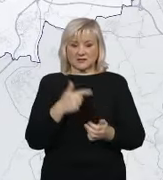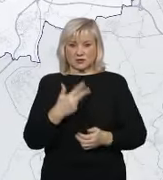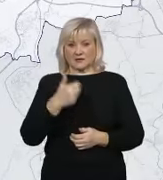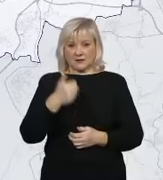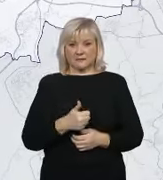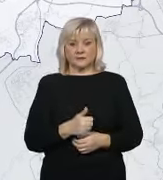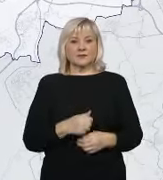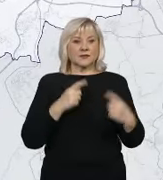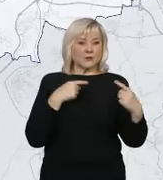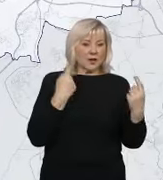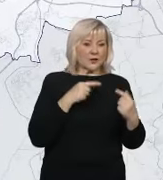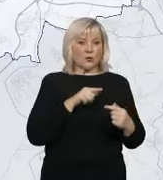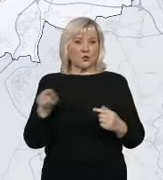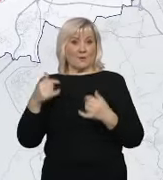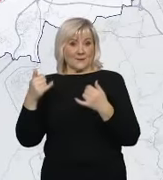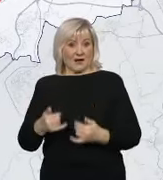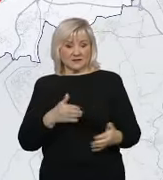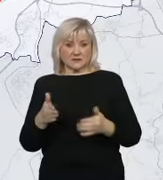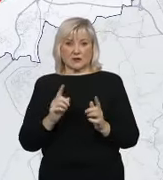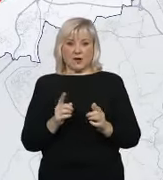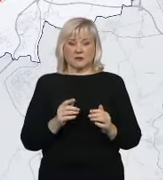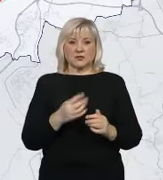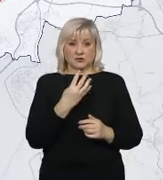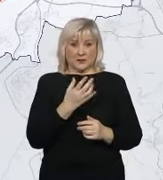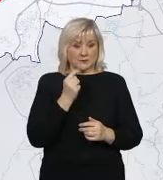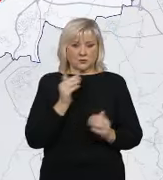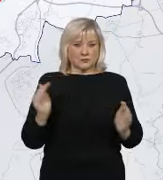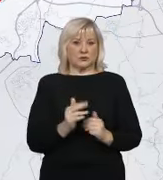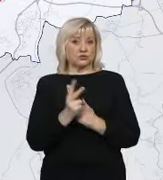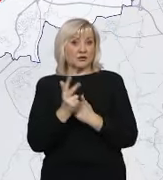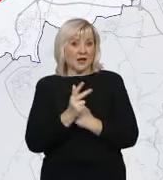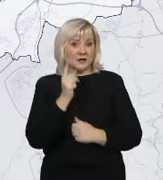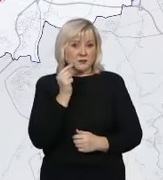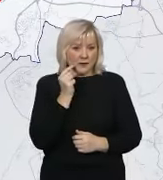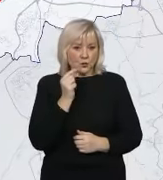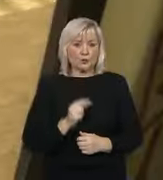2031. Cesta z Berouna do Prahy by se měla zkrátit ze 3/4 hodiny na 13 minut.